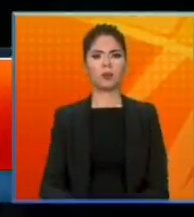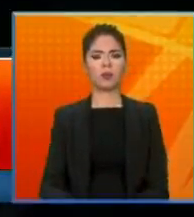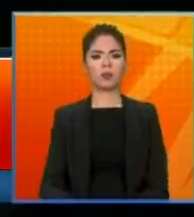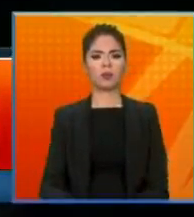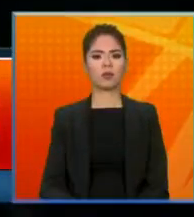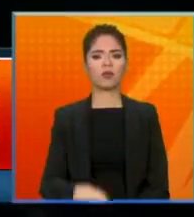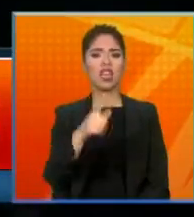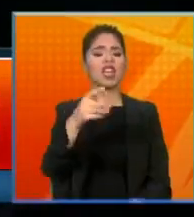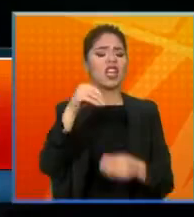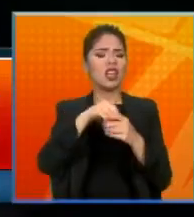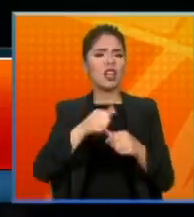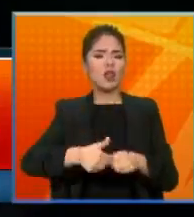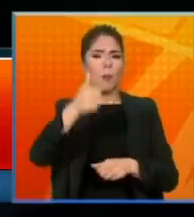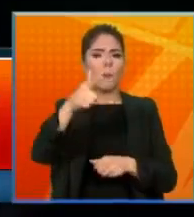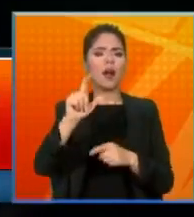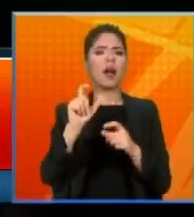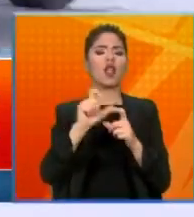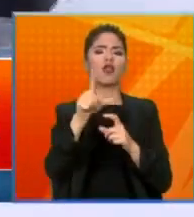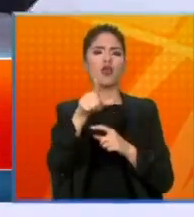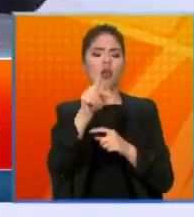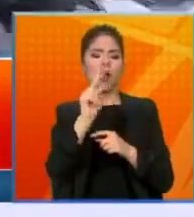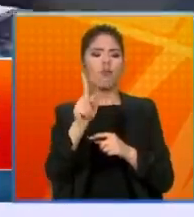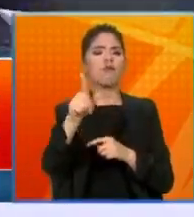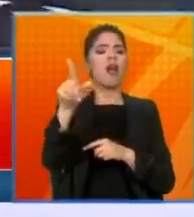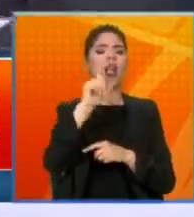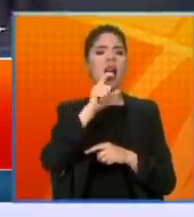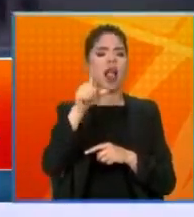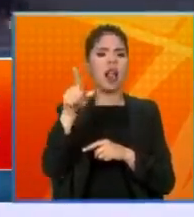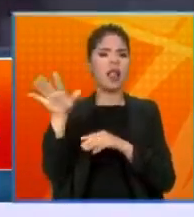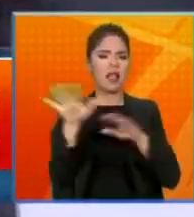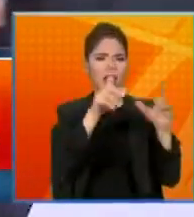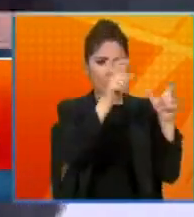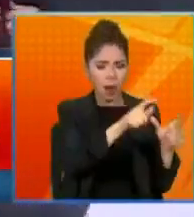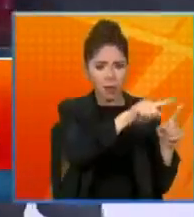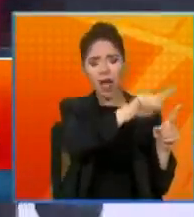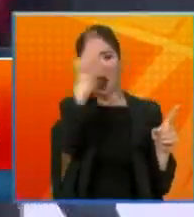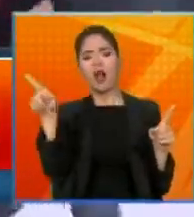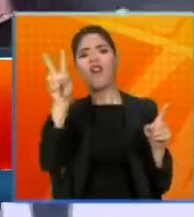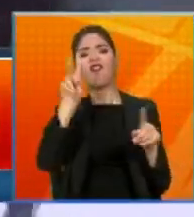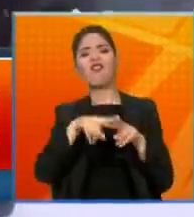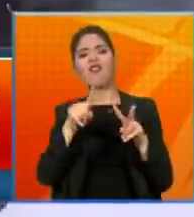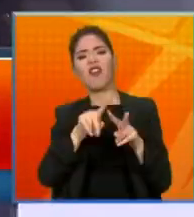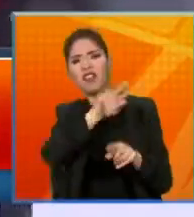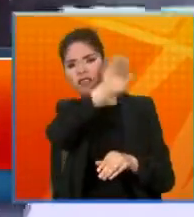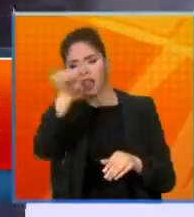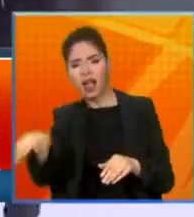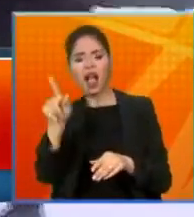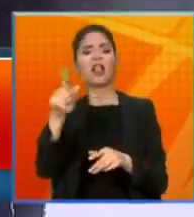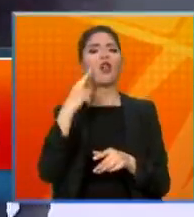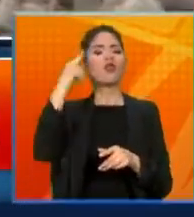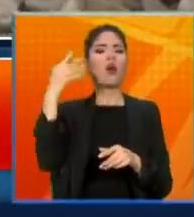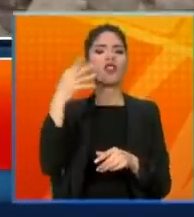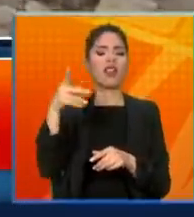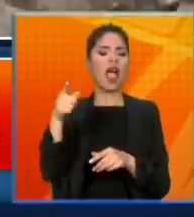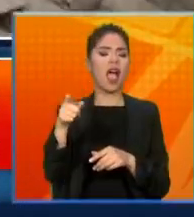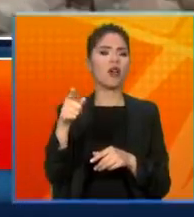yer. İçişleri Bakanı Süleyman Soylu, Elazığ'daki deprem bölgesinden Van'a gelerek incelemelerde bulundu. Başkan Erdoğan'a telefonla bilgi